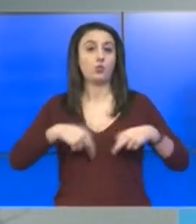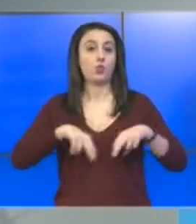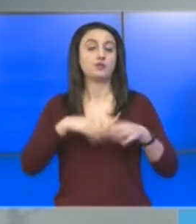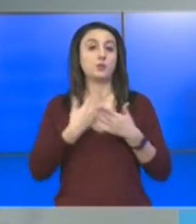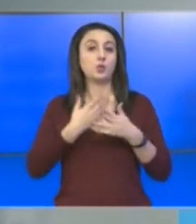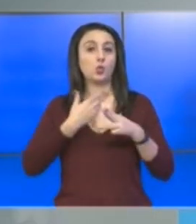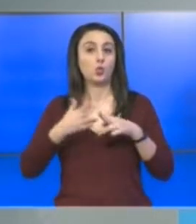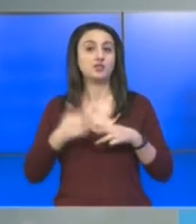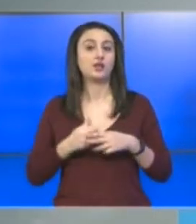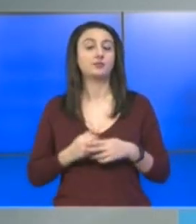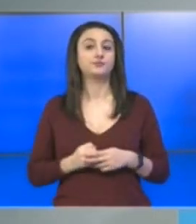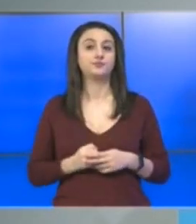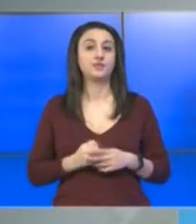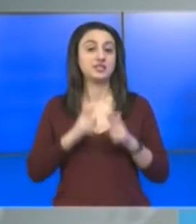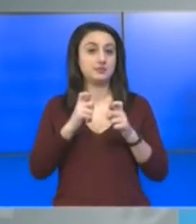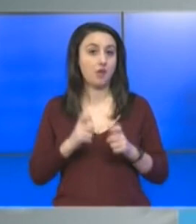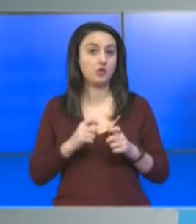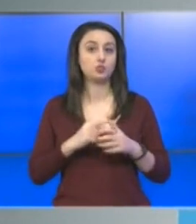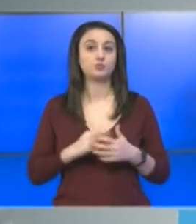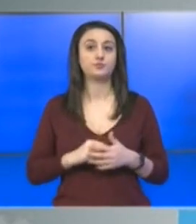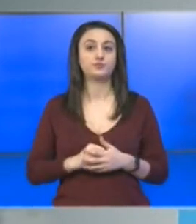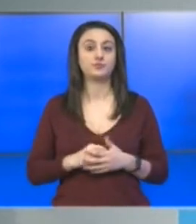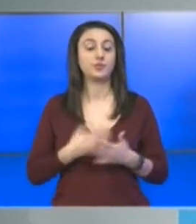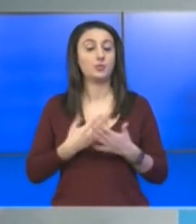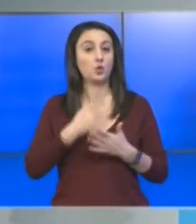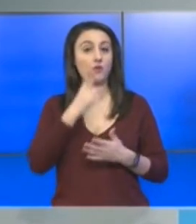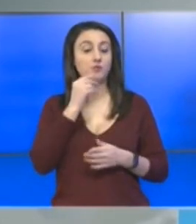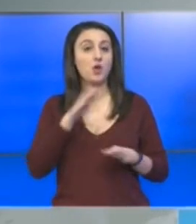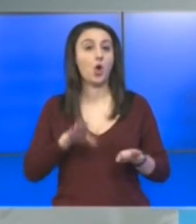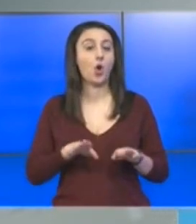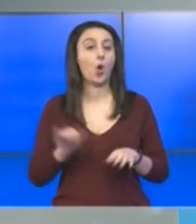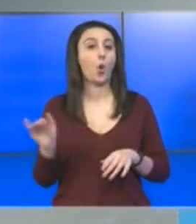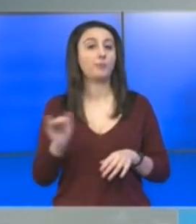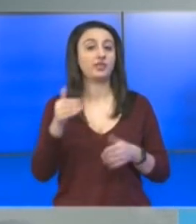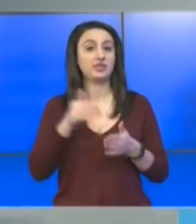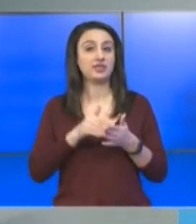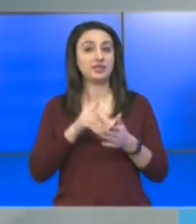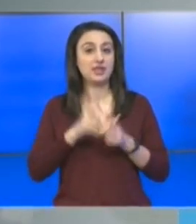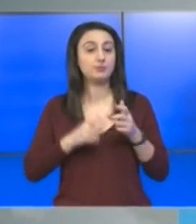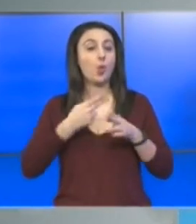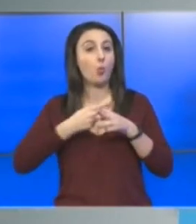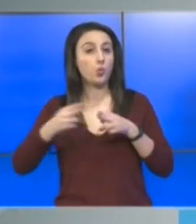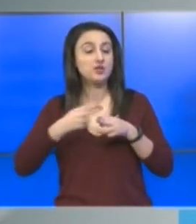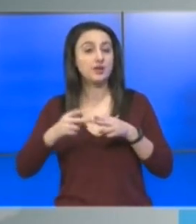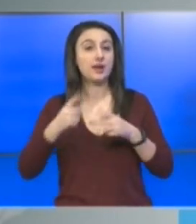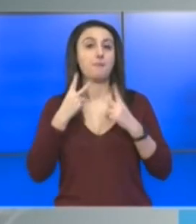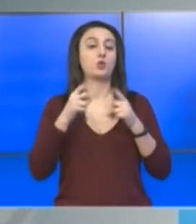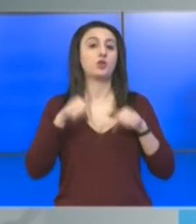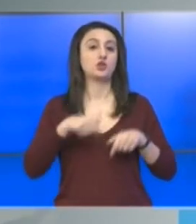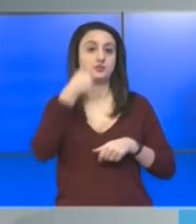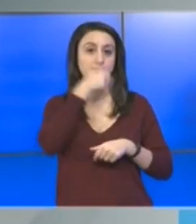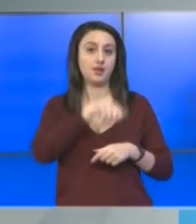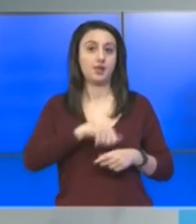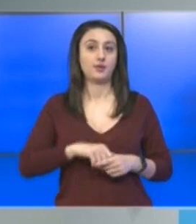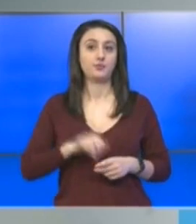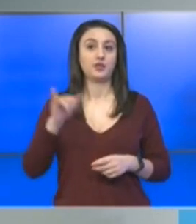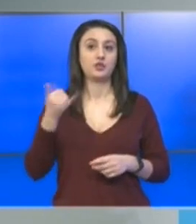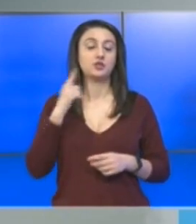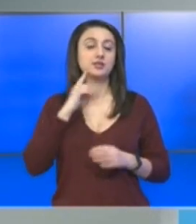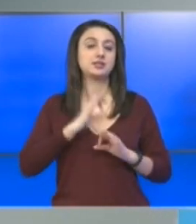igieniza spațiile, pentru a igieniza, pentru a le vorbi copilor despre igiena care este extrem de importantă în aceste zile și în